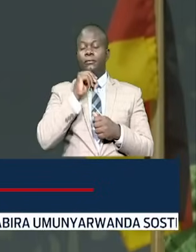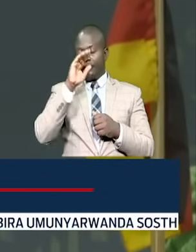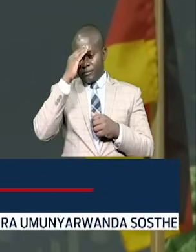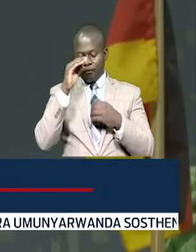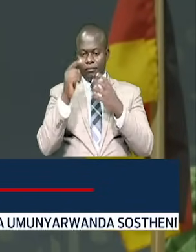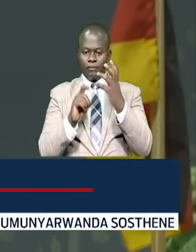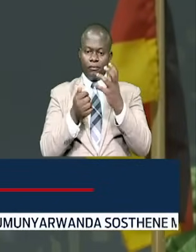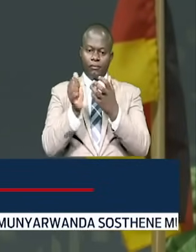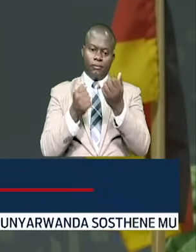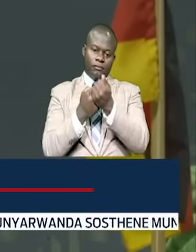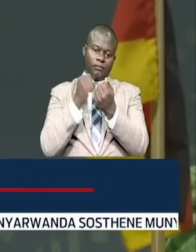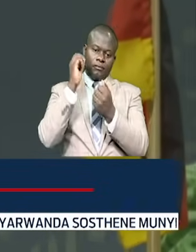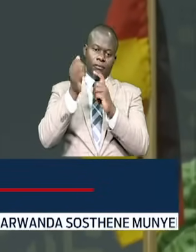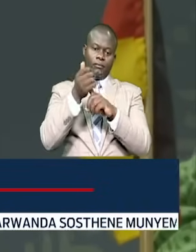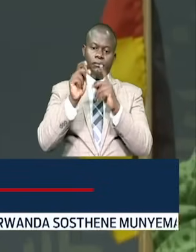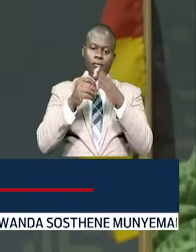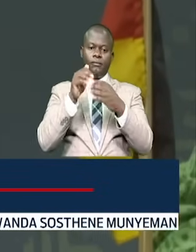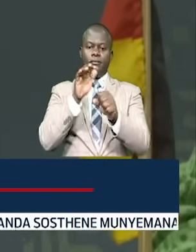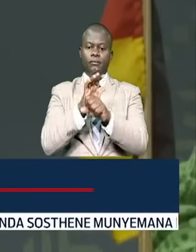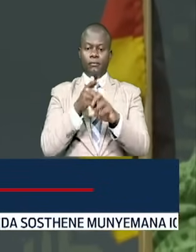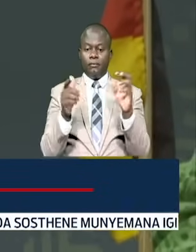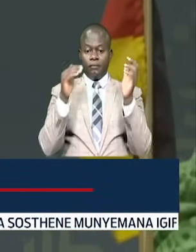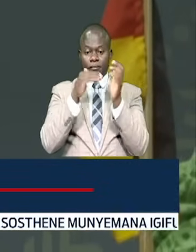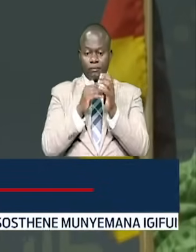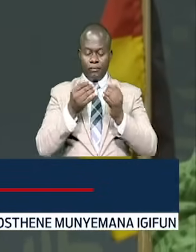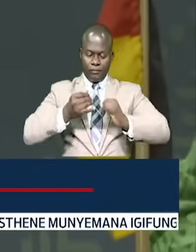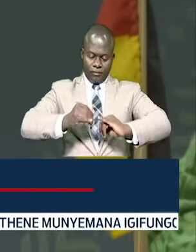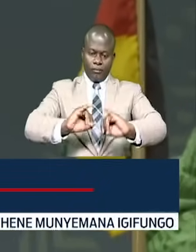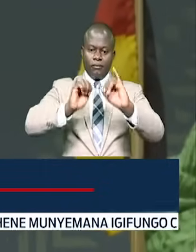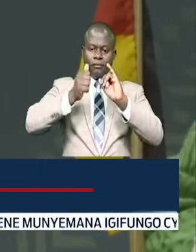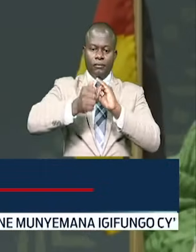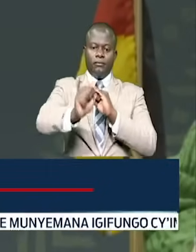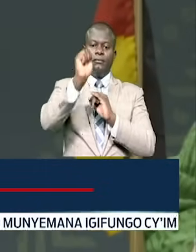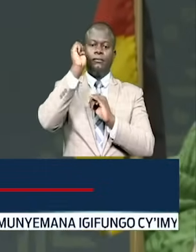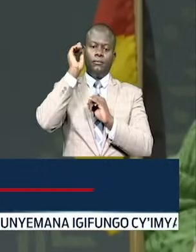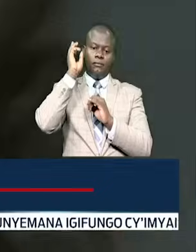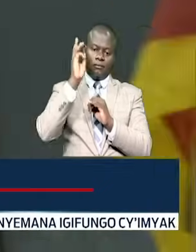inkunga izagera kuri benshi kandi ko ishyirwa mu bikorwa ryayo